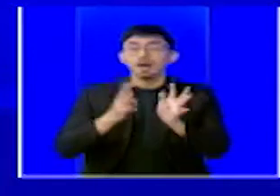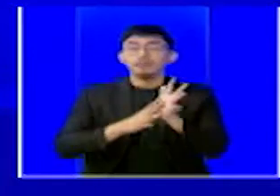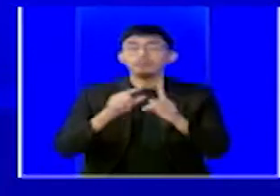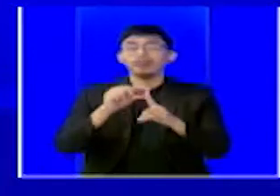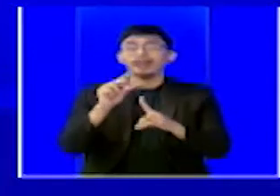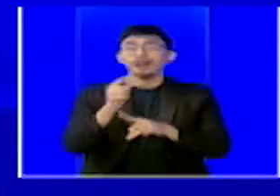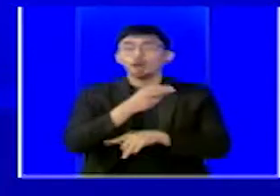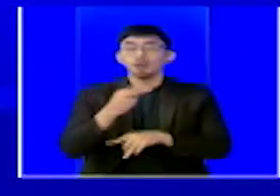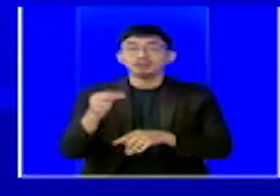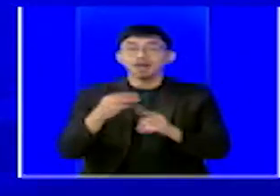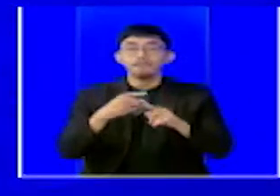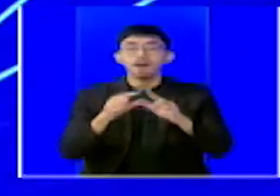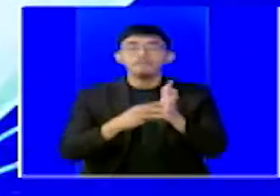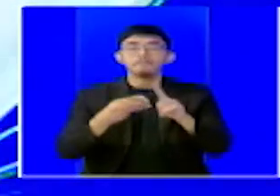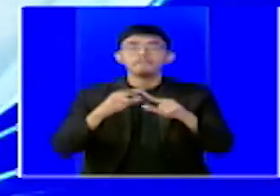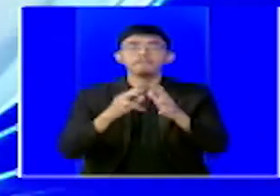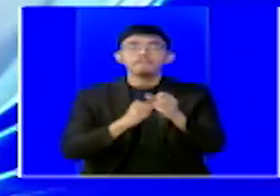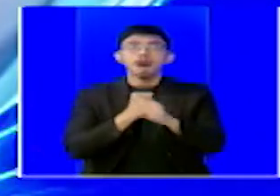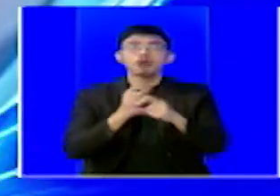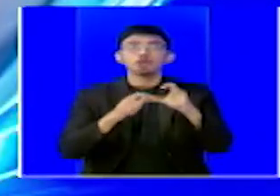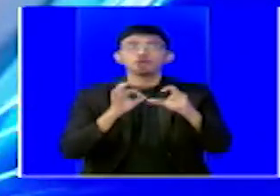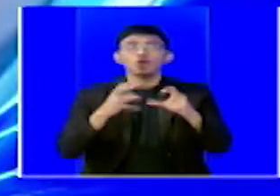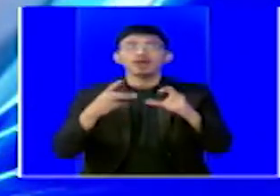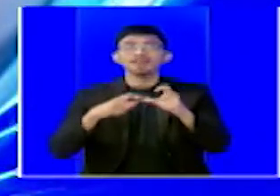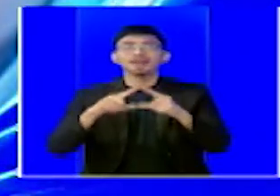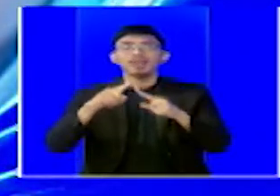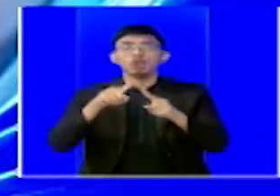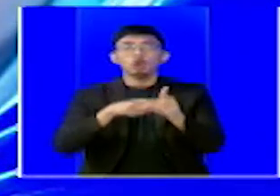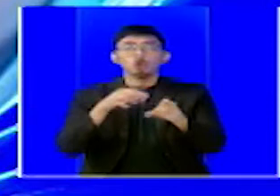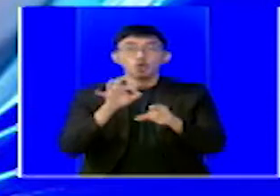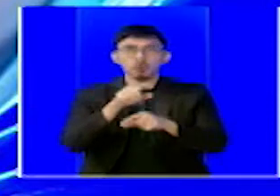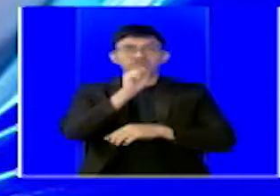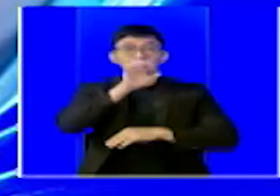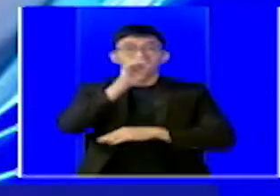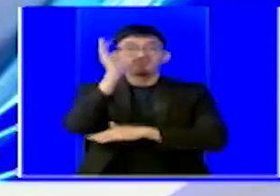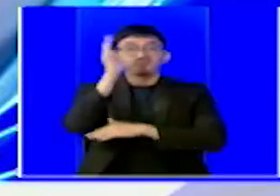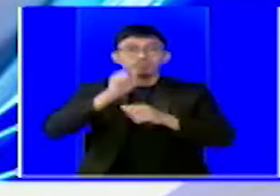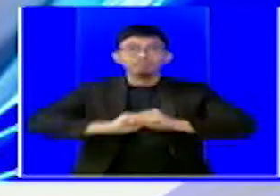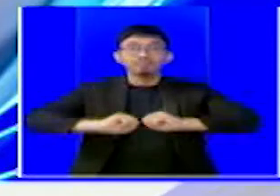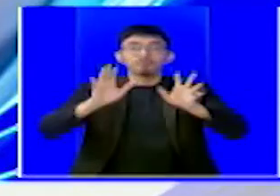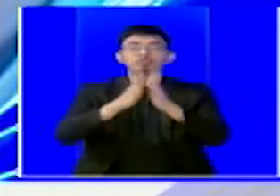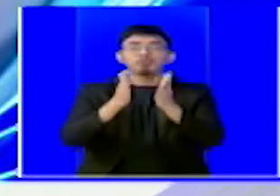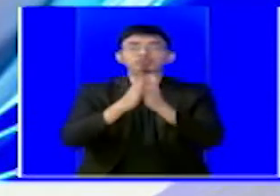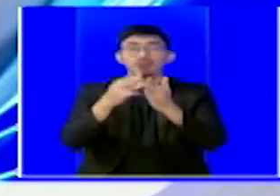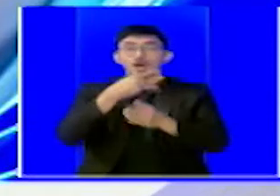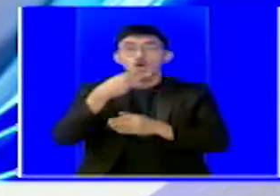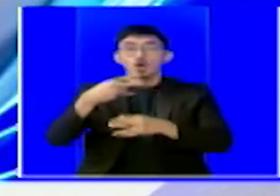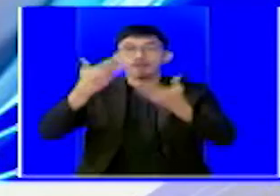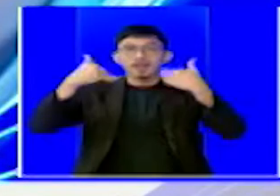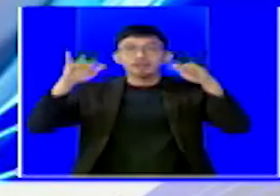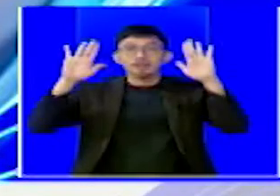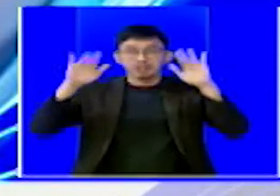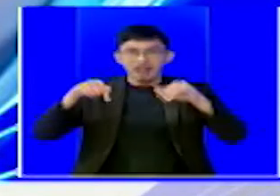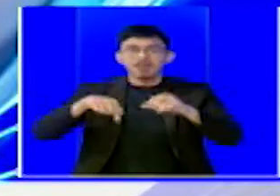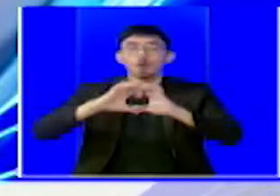Pemirsa, Ketua MPR RI Bambang Susatyo menjadi keynote speech peluncuran buku Ekonomi Pancasila dalam pusaran globalisasi di